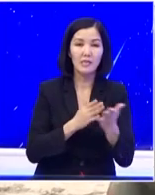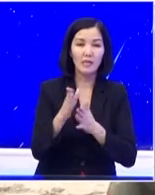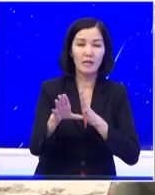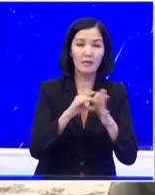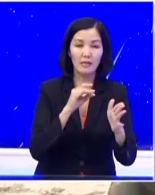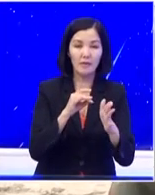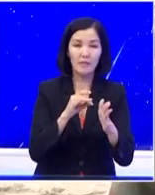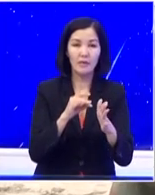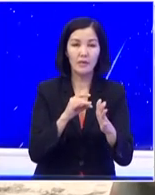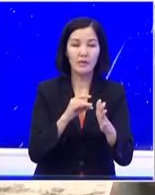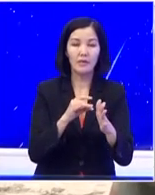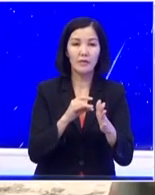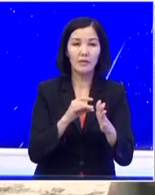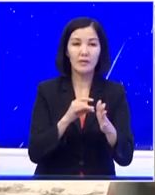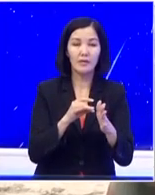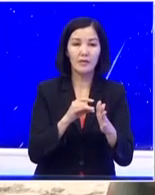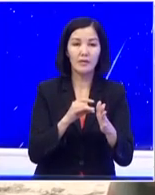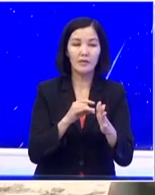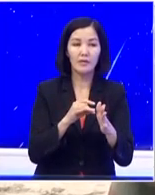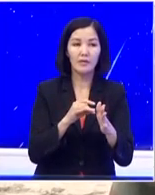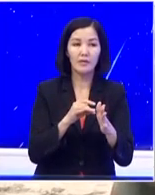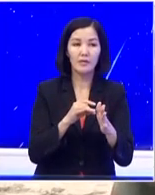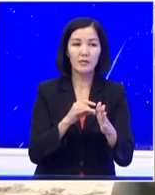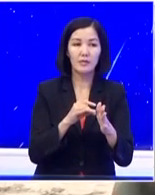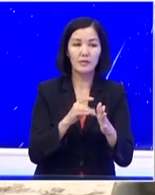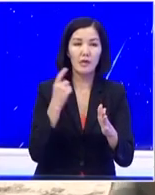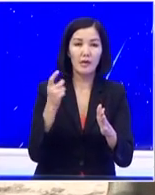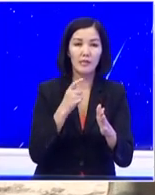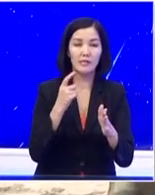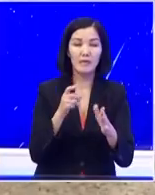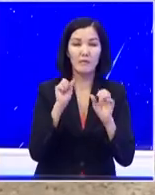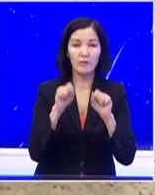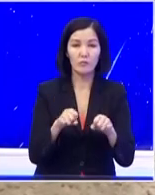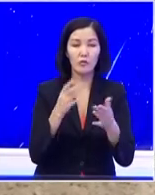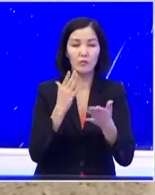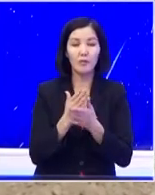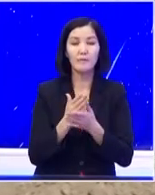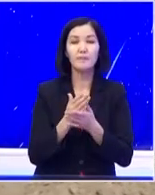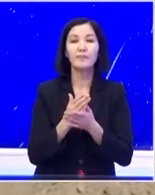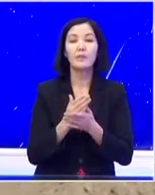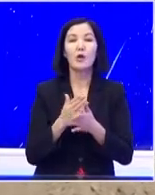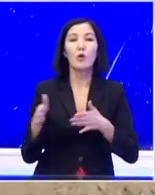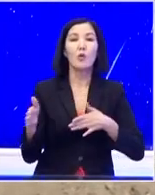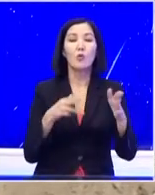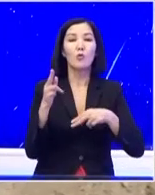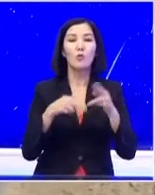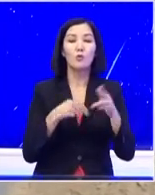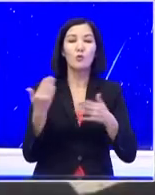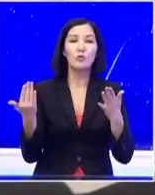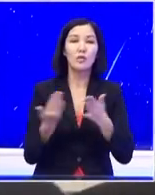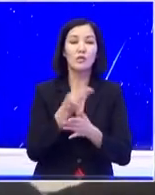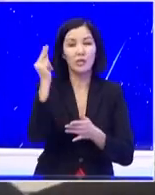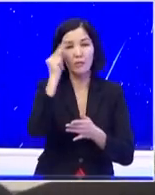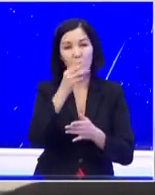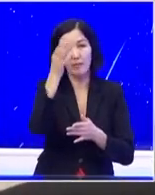маман таңдап, осындай жаңағы бір маман иесі болатын мүмкіншілікті болып тұр. Облыста жол құрылысы саласында жан жақты